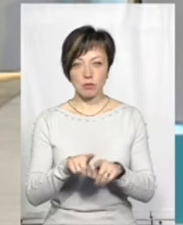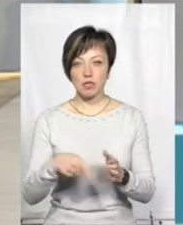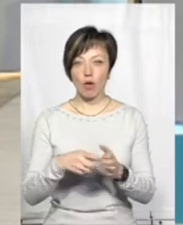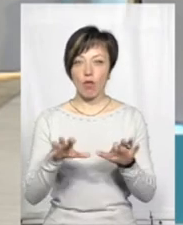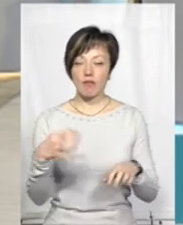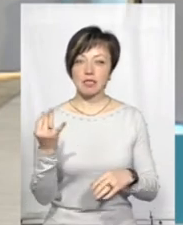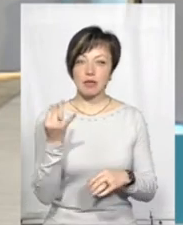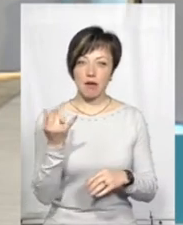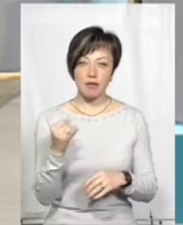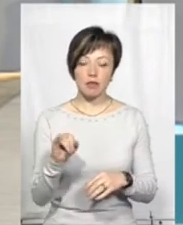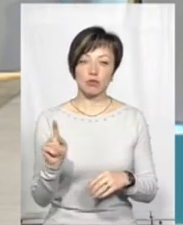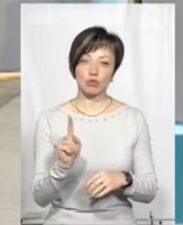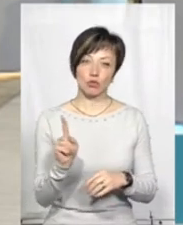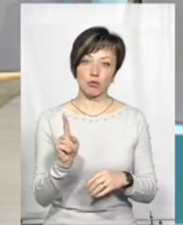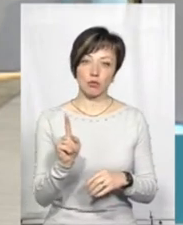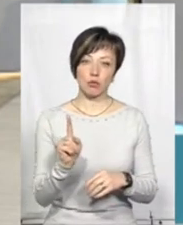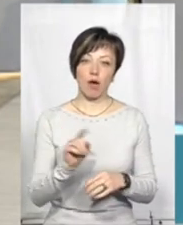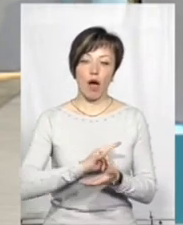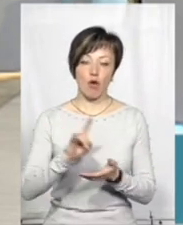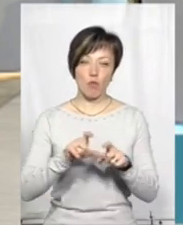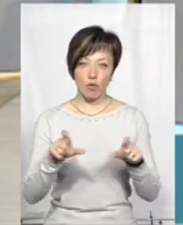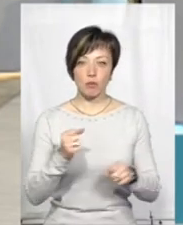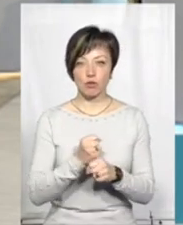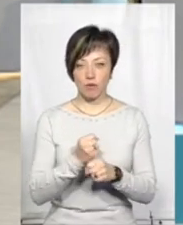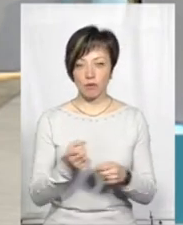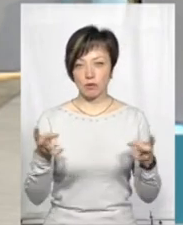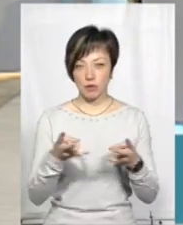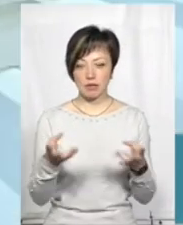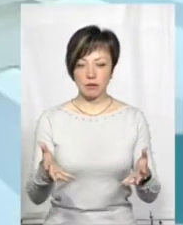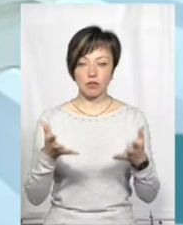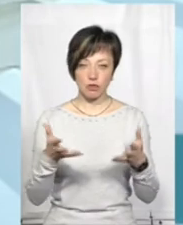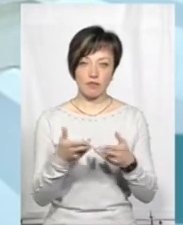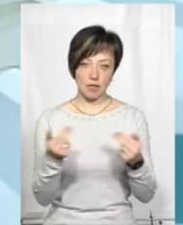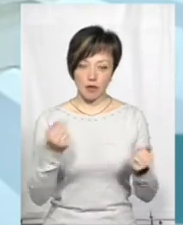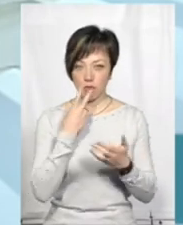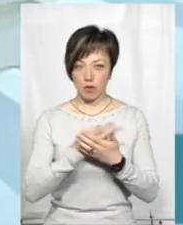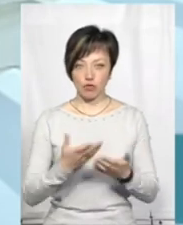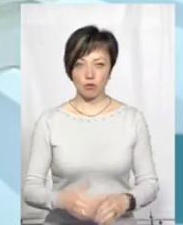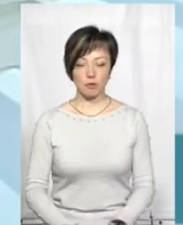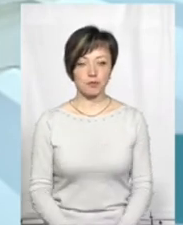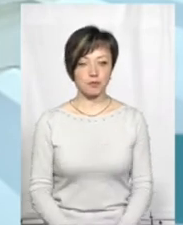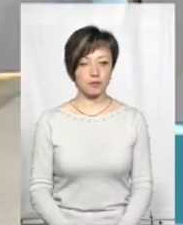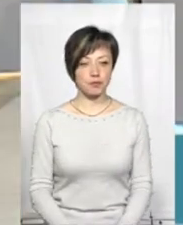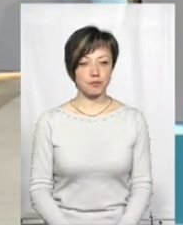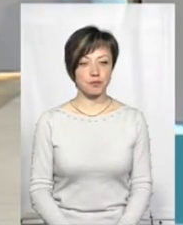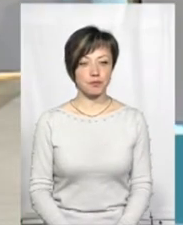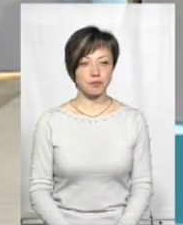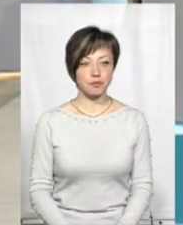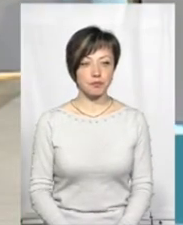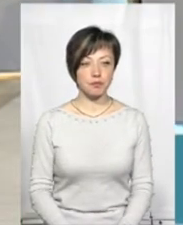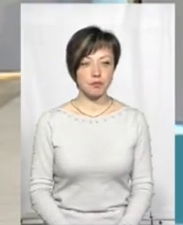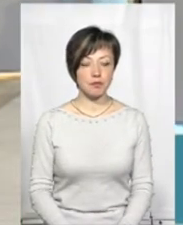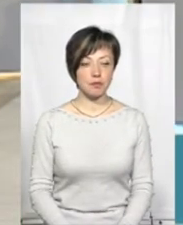голова також зацікавлений, щоб аеропорт працював. І ми просто це чітко визнаємо, це бачимо. Ну,